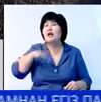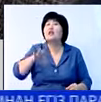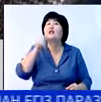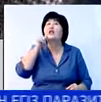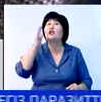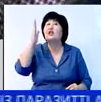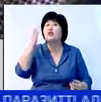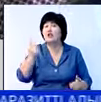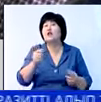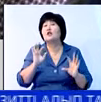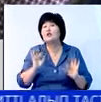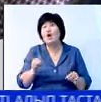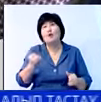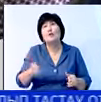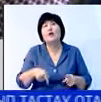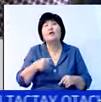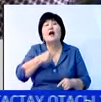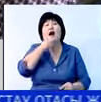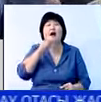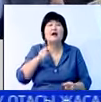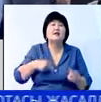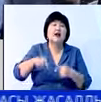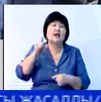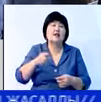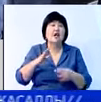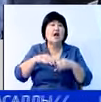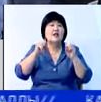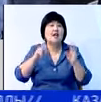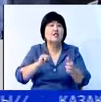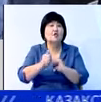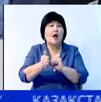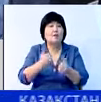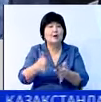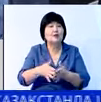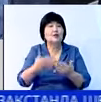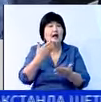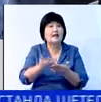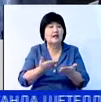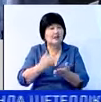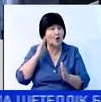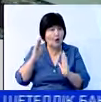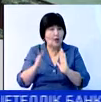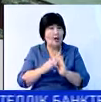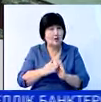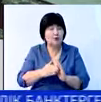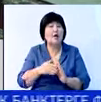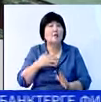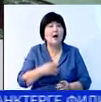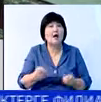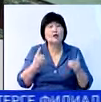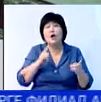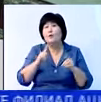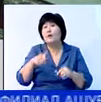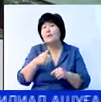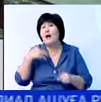ертеңі екені сөзсіз. Бұл ретте аға буын кәсіпкерлермен тәжірибе алмасып, олардың кеңесіне құлақ түрудің маңызы зор. Форумның